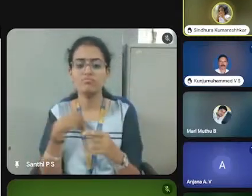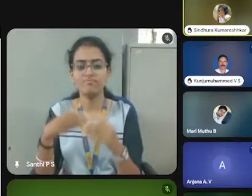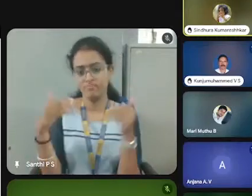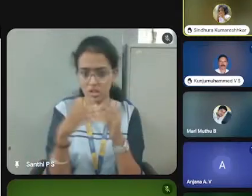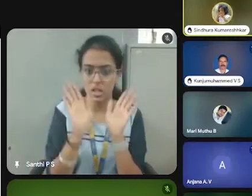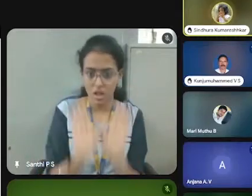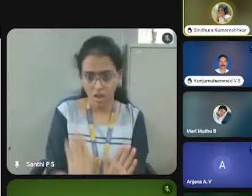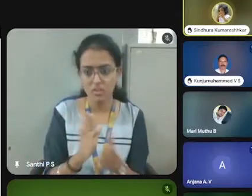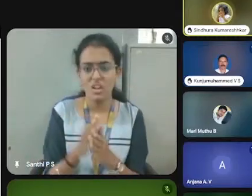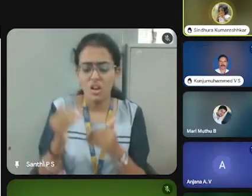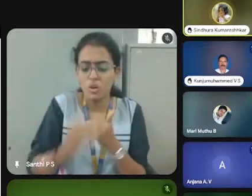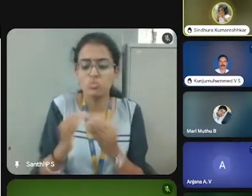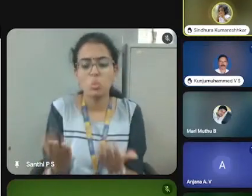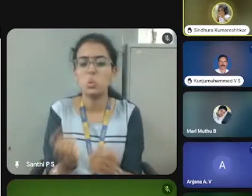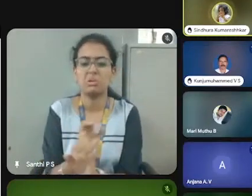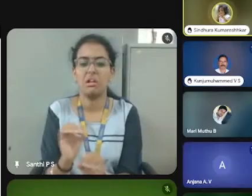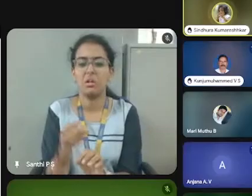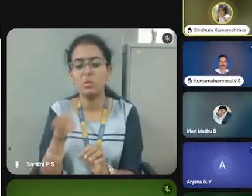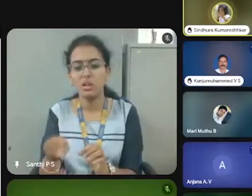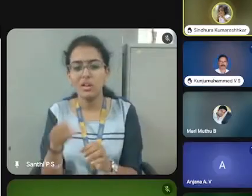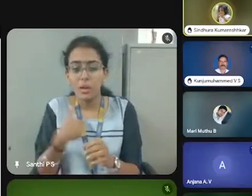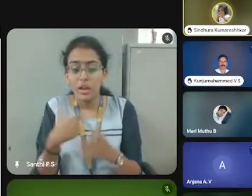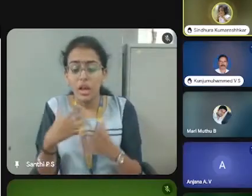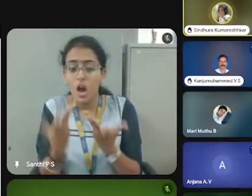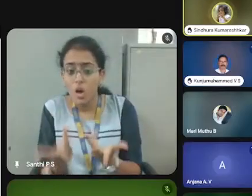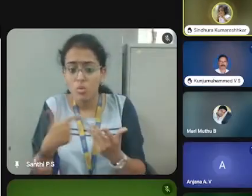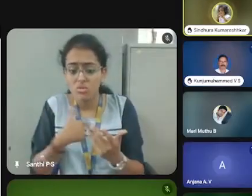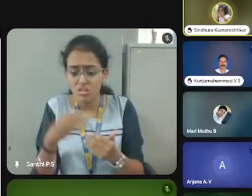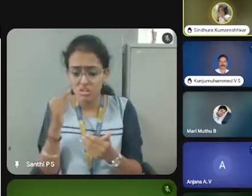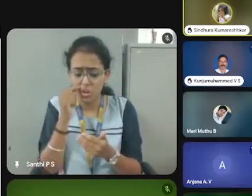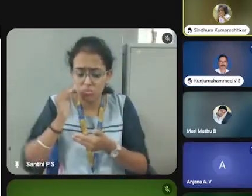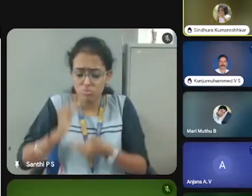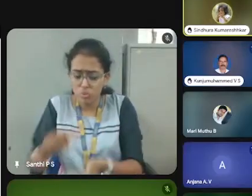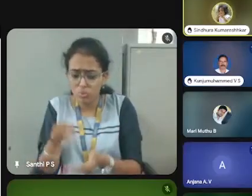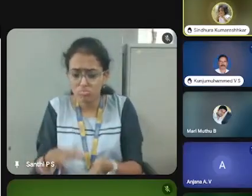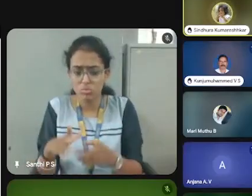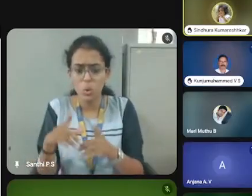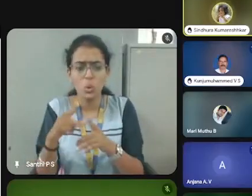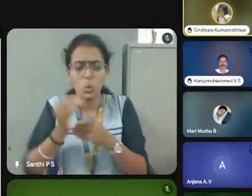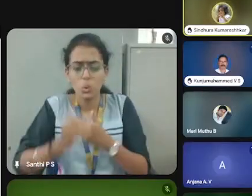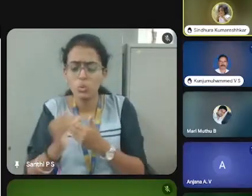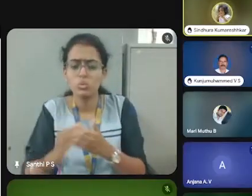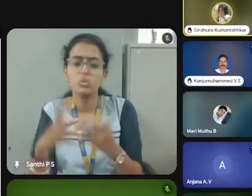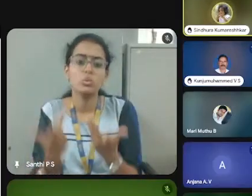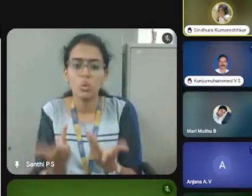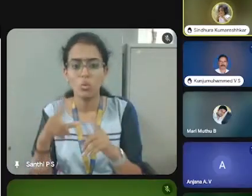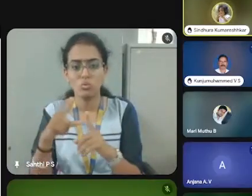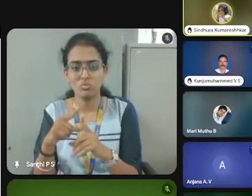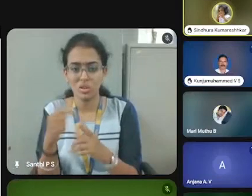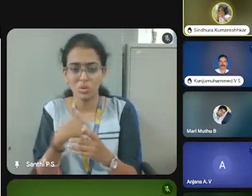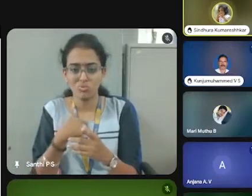പറ്റിയില്ല. അപ്പോൾ ഇനി എങ്ങനെയാണ് ഞാൻ ഇവനെ മുമ്പോട്ട് കൊണ്ടുപോകുക എന്നുള്ളത് എനിക്കൊരു ഉപദേശം കിട്ടിയാൽ കൊള്ളാമെന്നുണ്ട്.